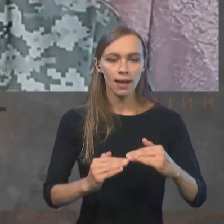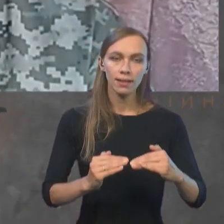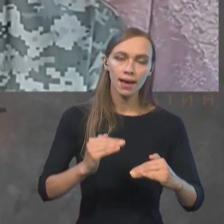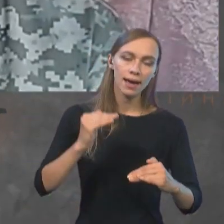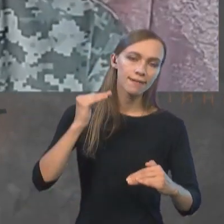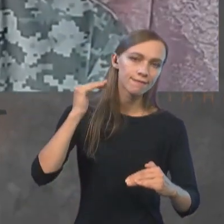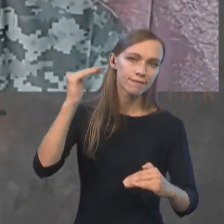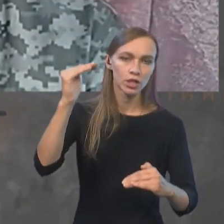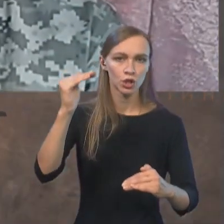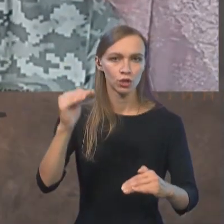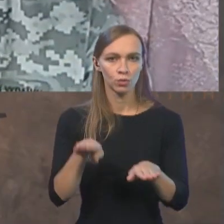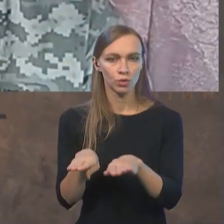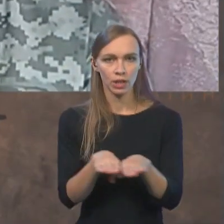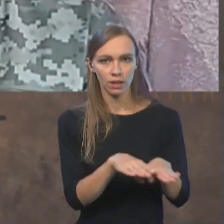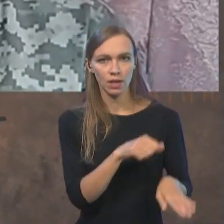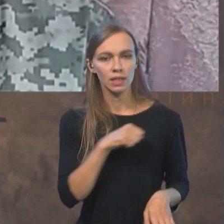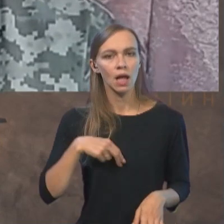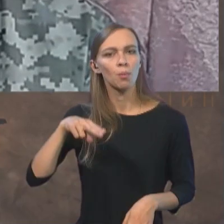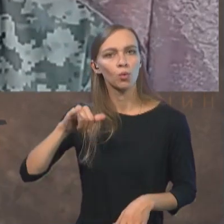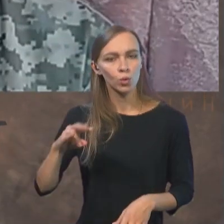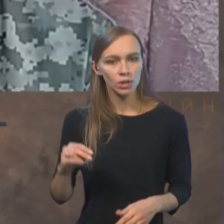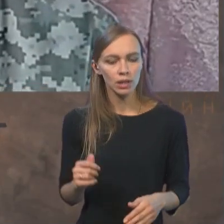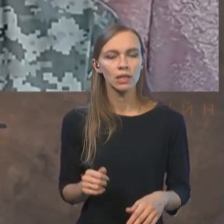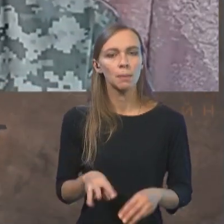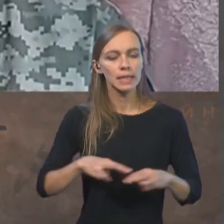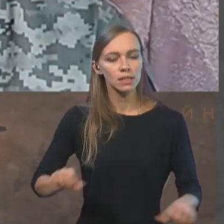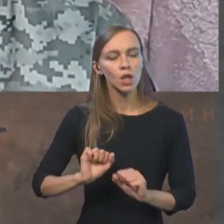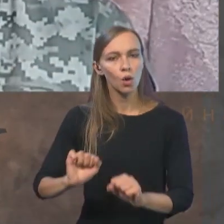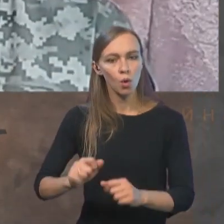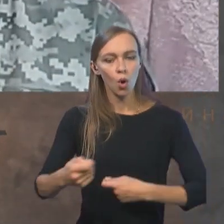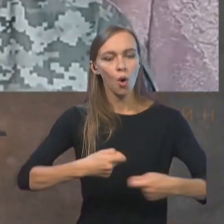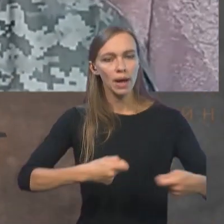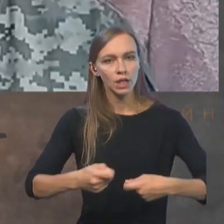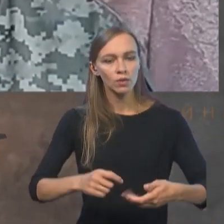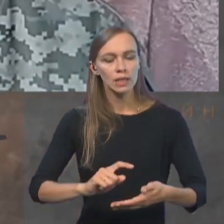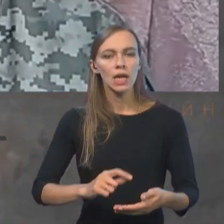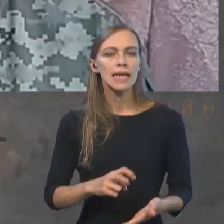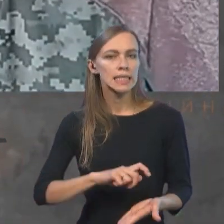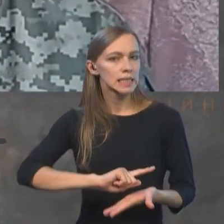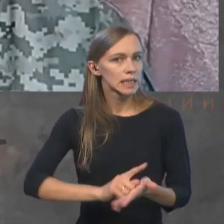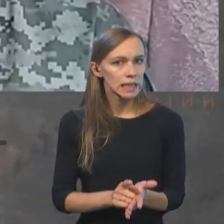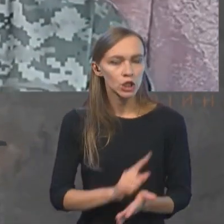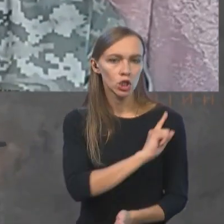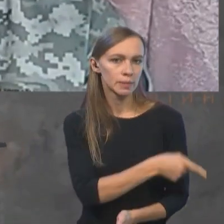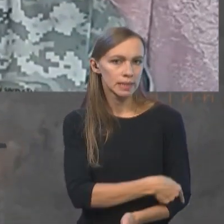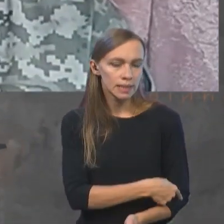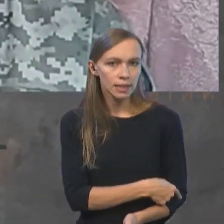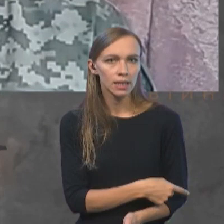Путін, міністр оборони, командувач стратегічними силами, ракетними